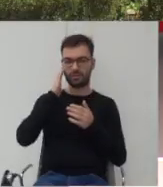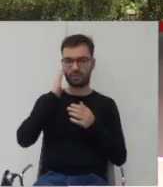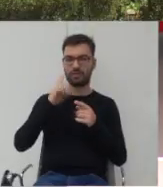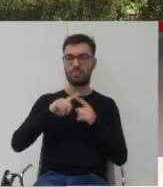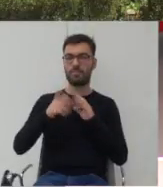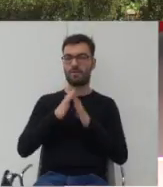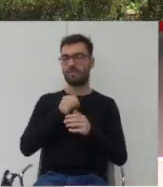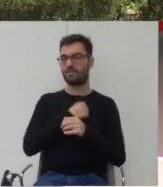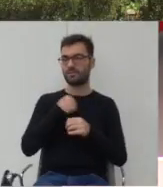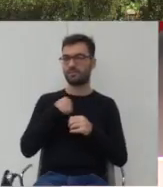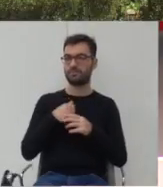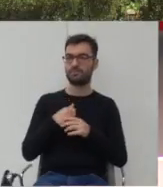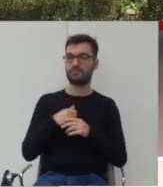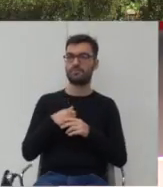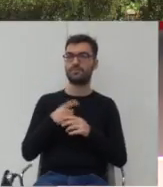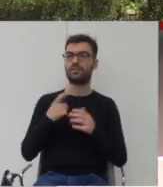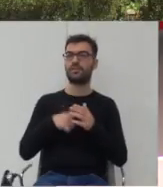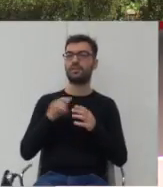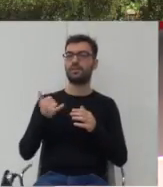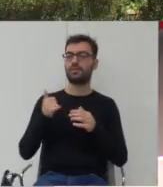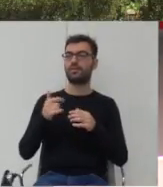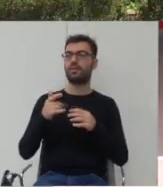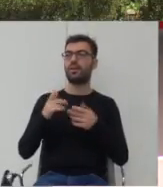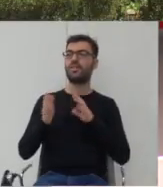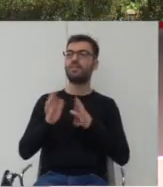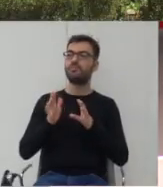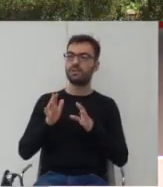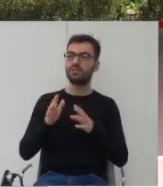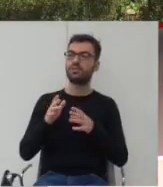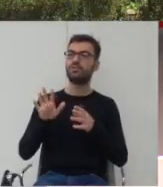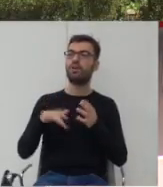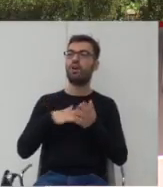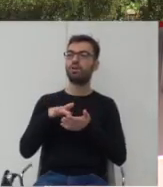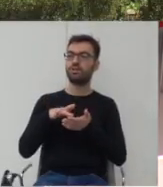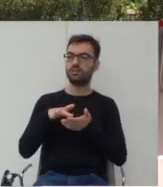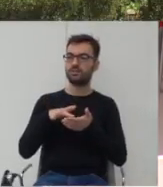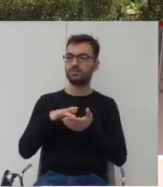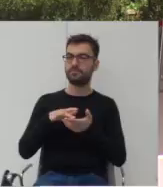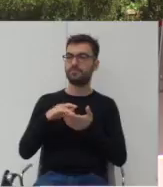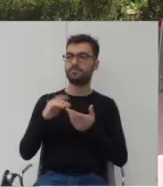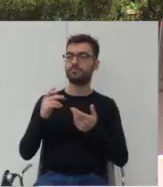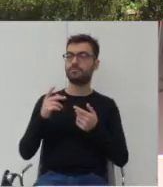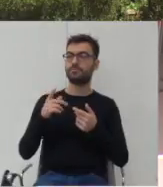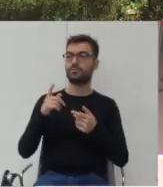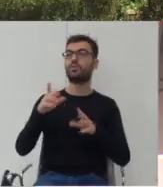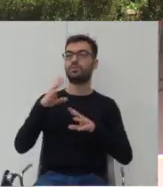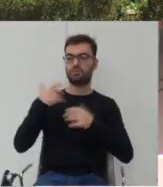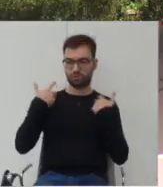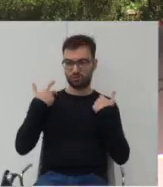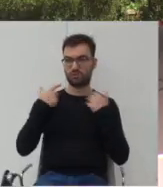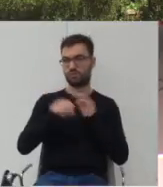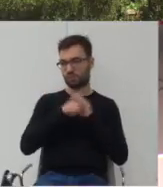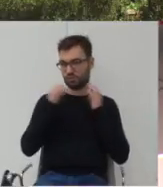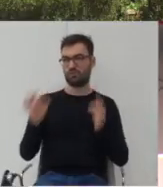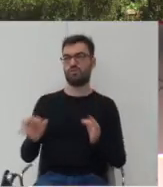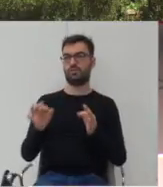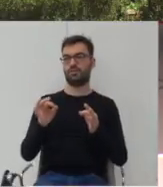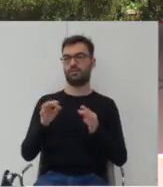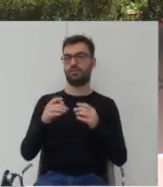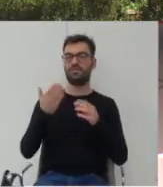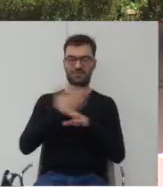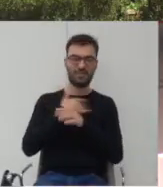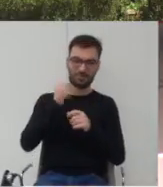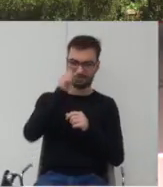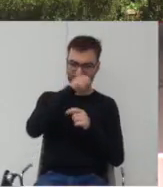powojennej Warszawie, jako tymczasowe i prowizoryczne osiedle, które przetrwało do dnia